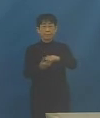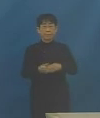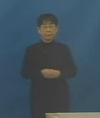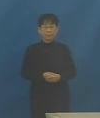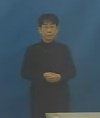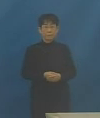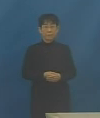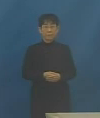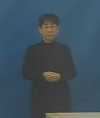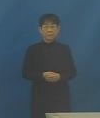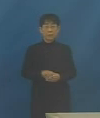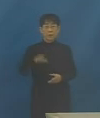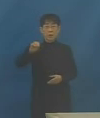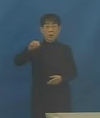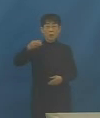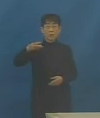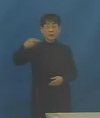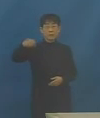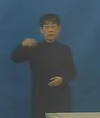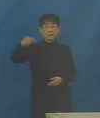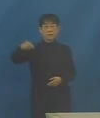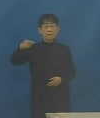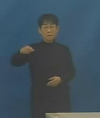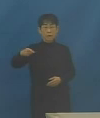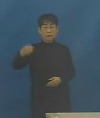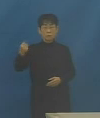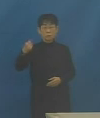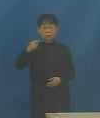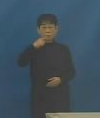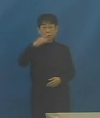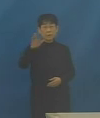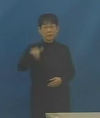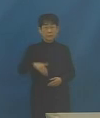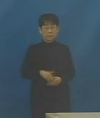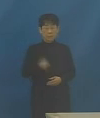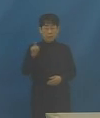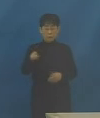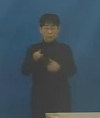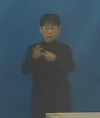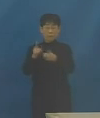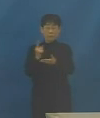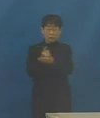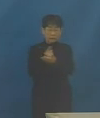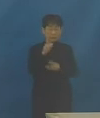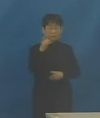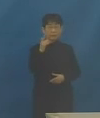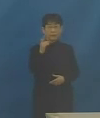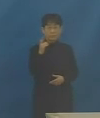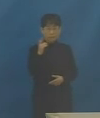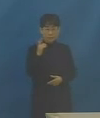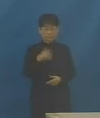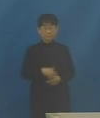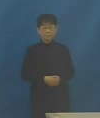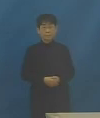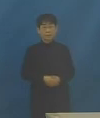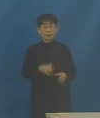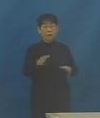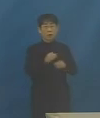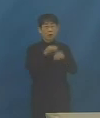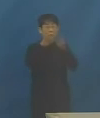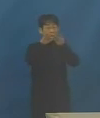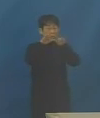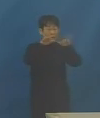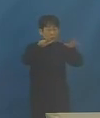だいぶ強調されましたがそれにか彼はそれにと伴いそれだけでなくてですね要はの飛沫